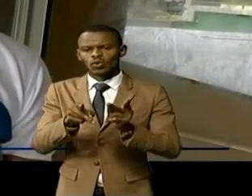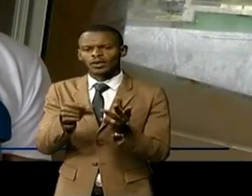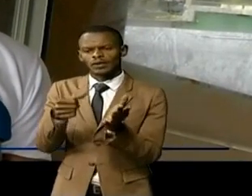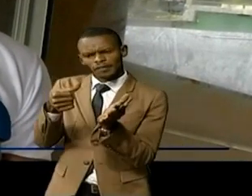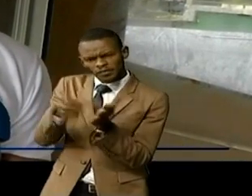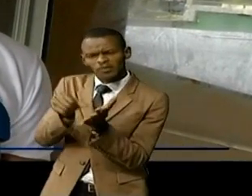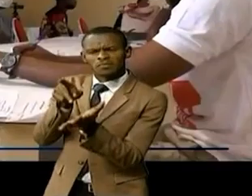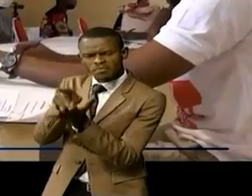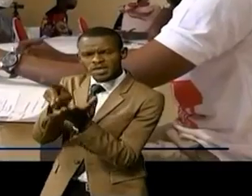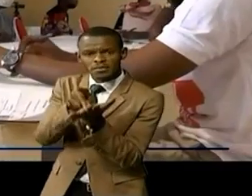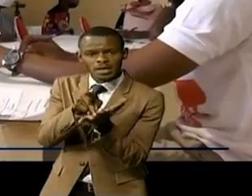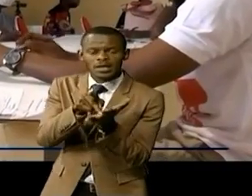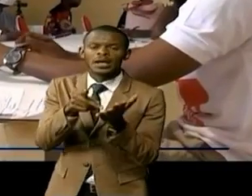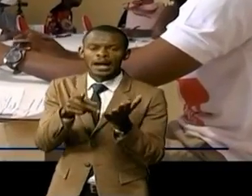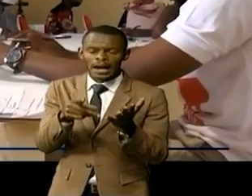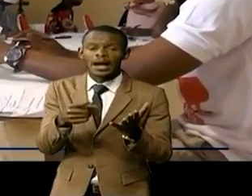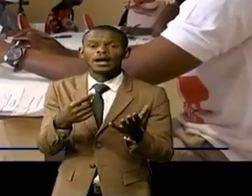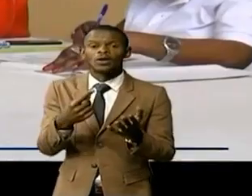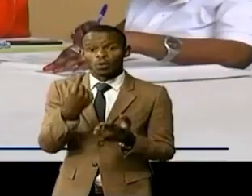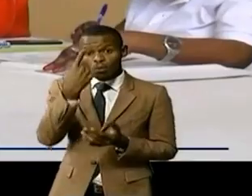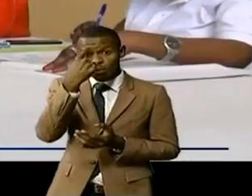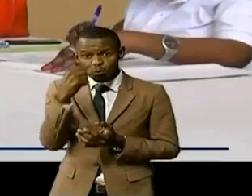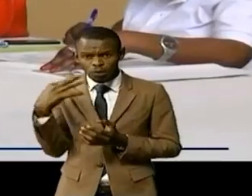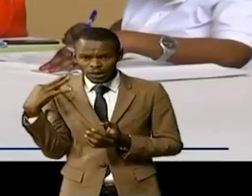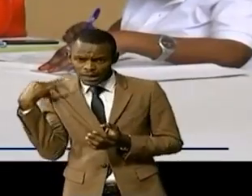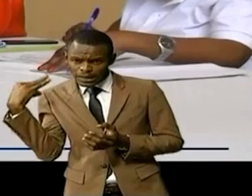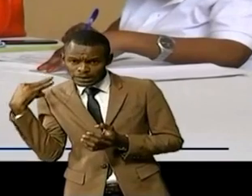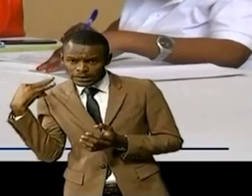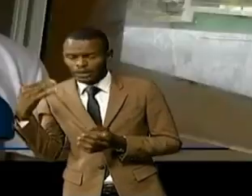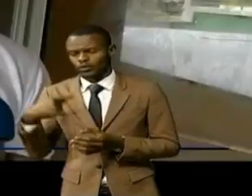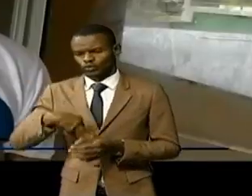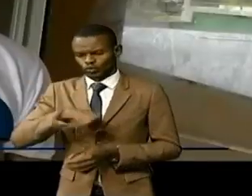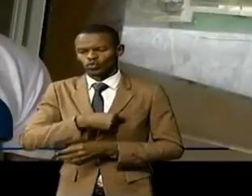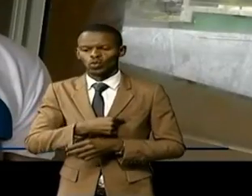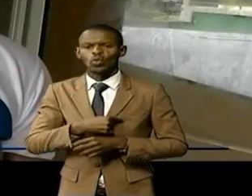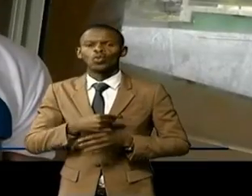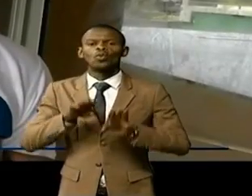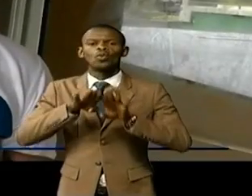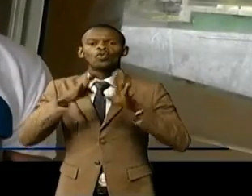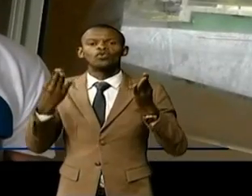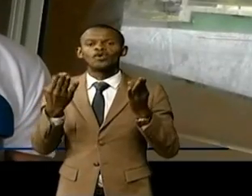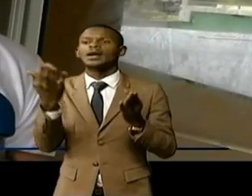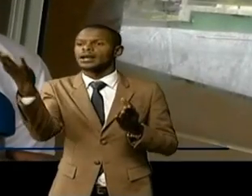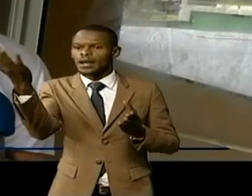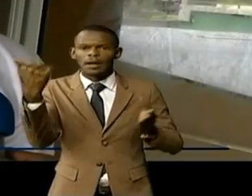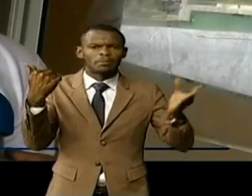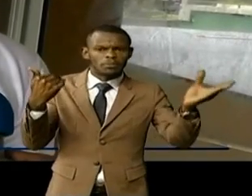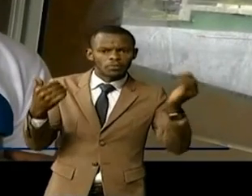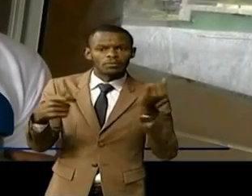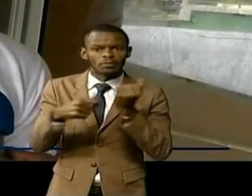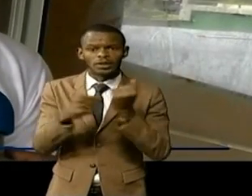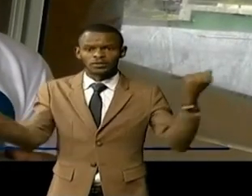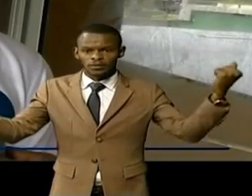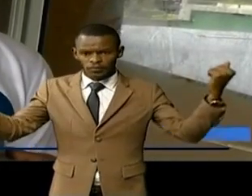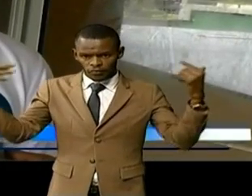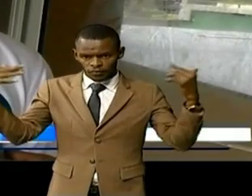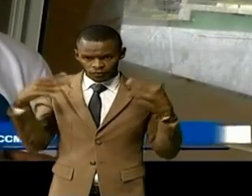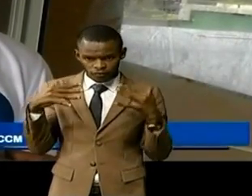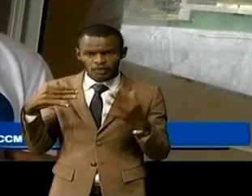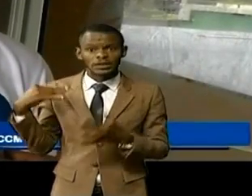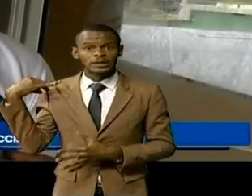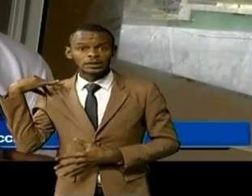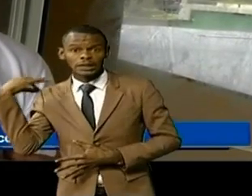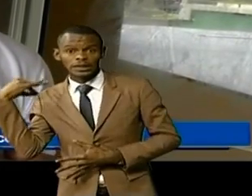aller sur le terrain pour voir faire du porte-à-porte, commencer à sensibiliser nos concitoyens, éveiller leur